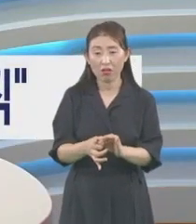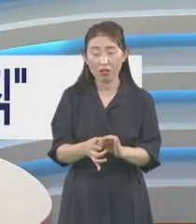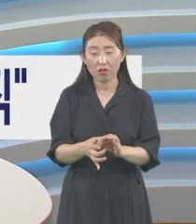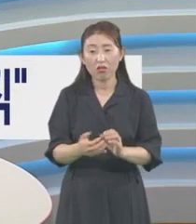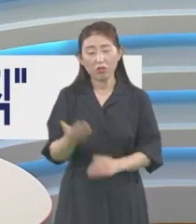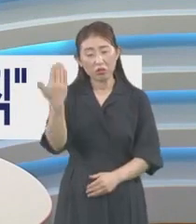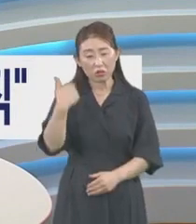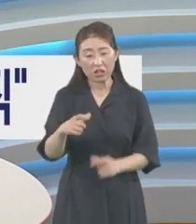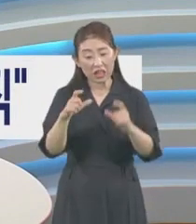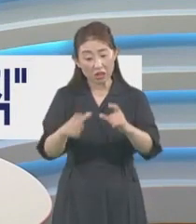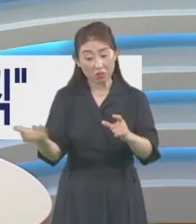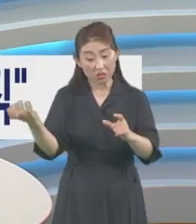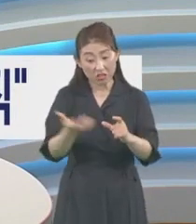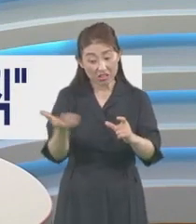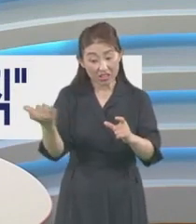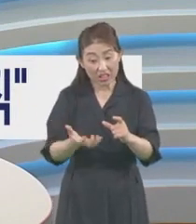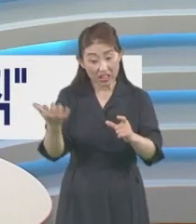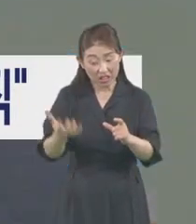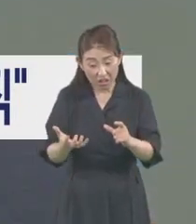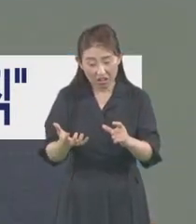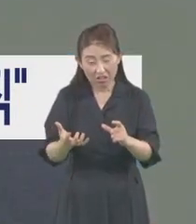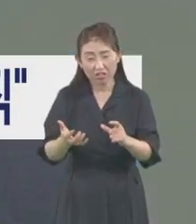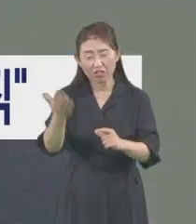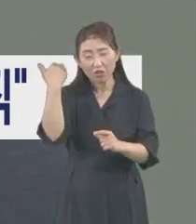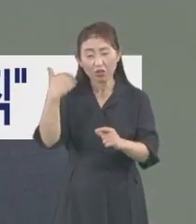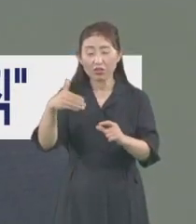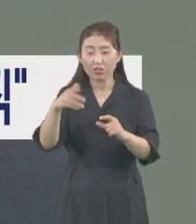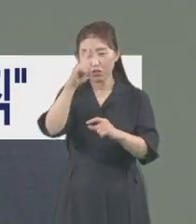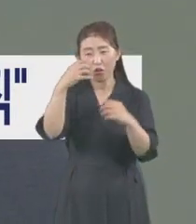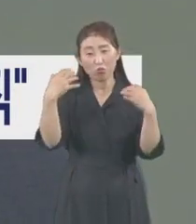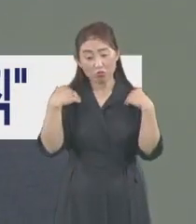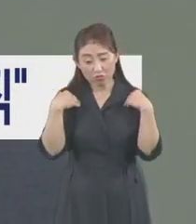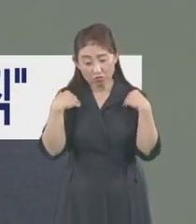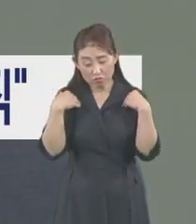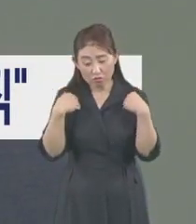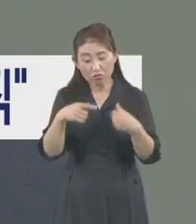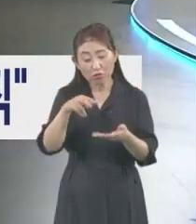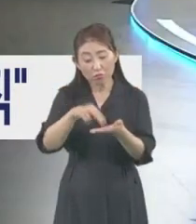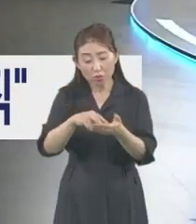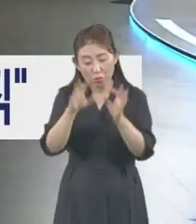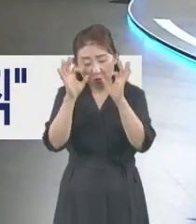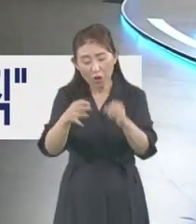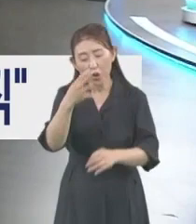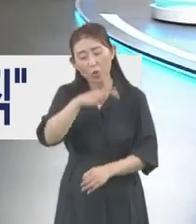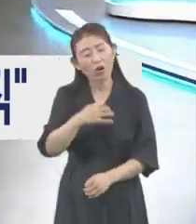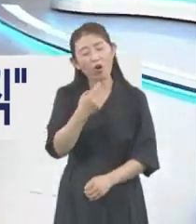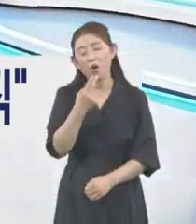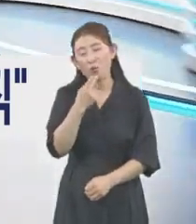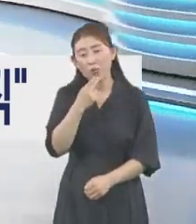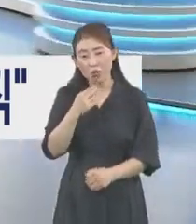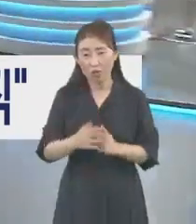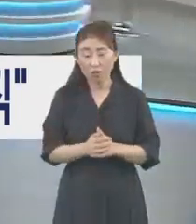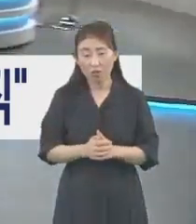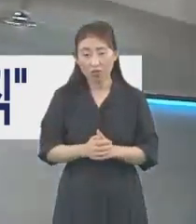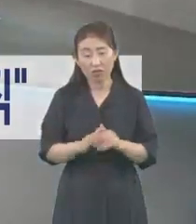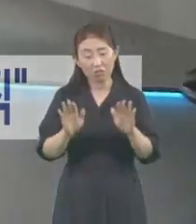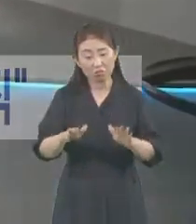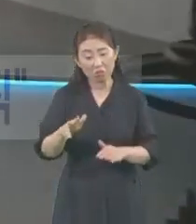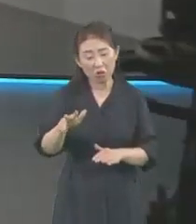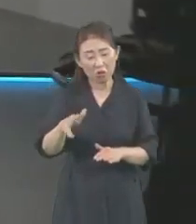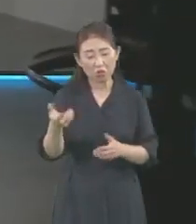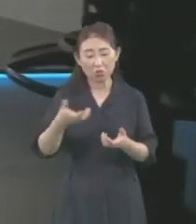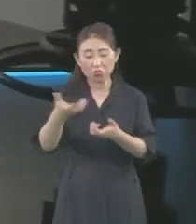일부 지역으로 공공기관을 집단 이전시켰지만 긍정적인 효과를 얻지 못했다며 새 정부는 기관별로 분산 이전시키는